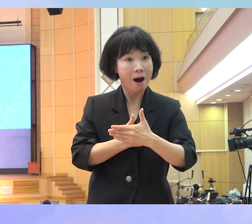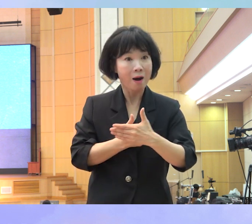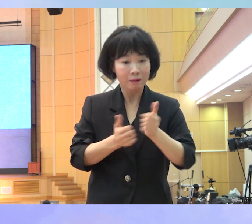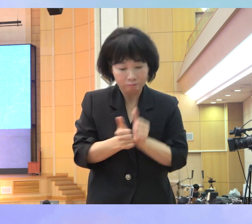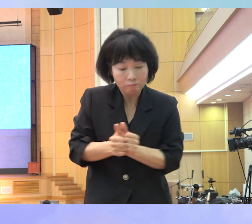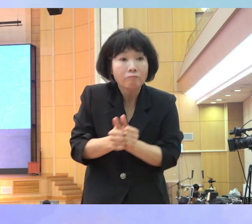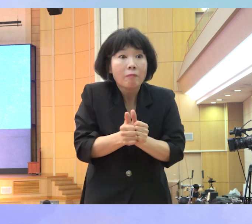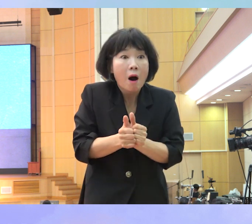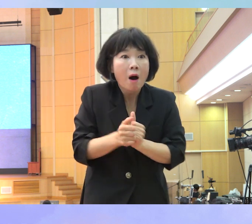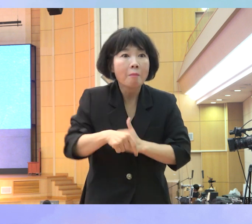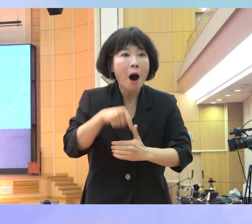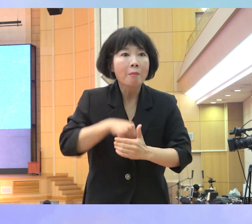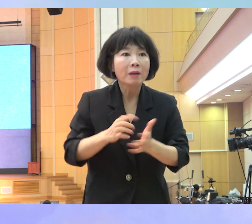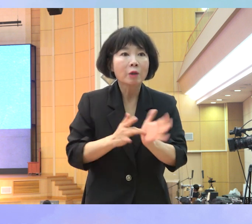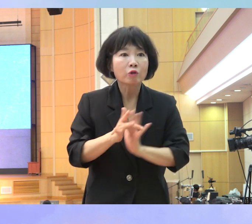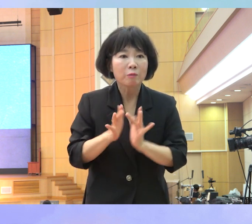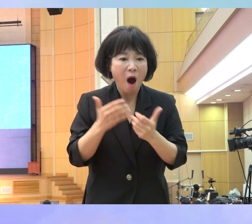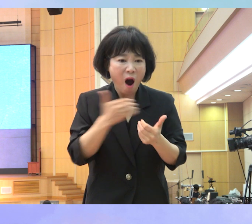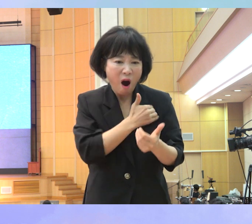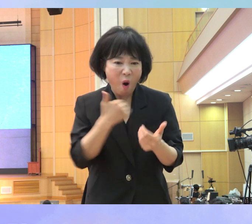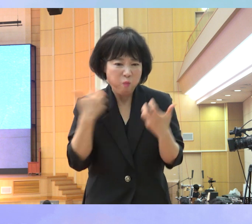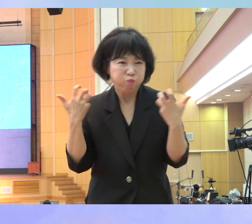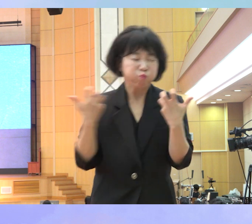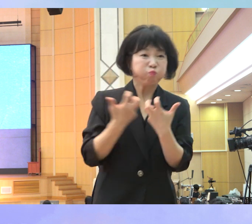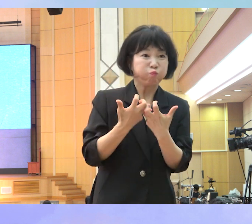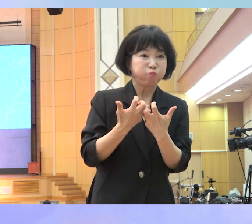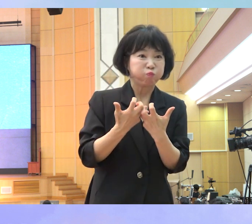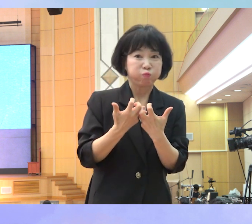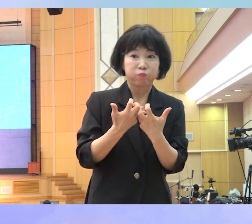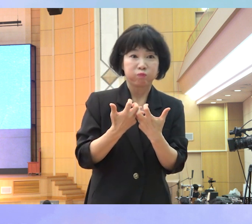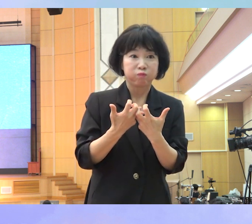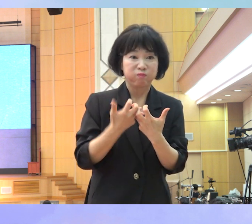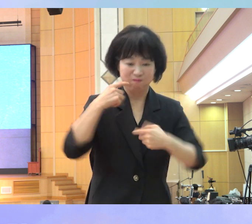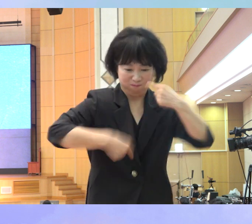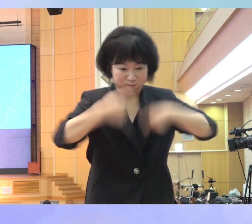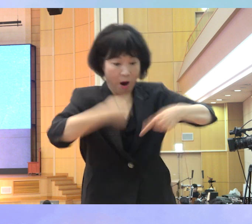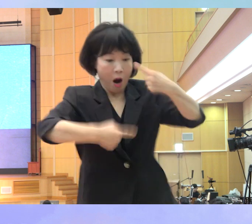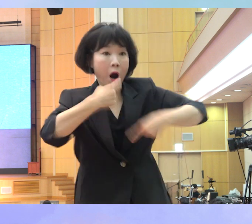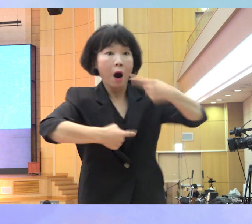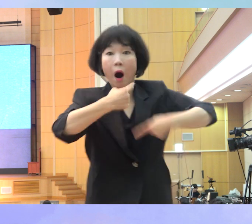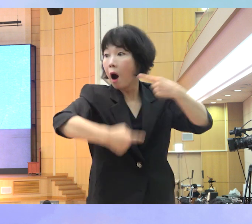안에 예수로 충만히 가득하면 내가 하는 말이 뭐가 돼요? 능력이 돼버리는 거예요.